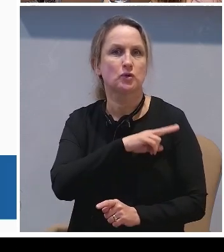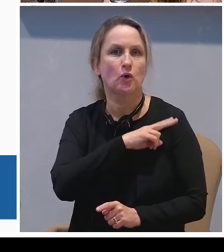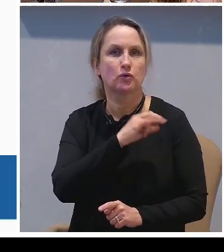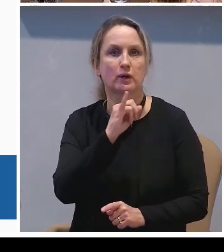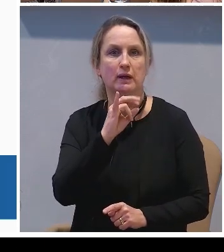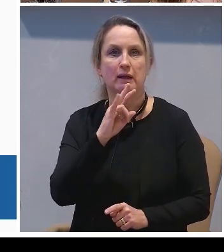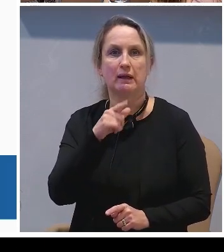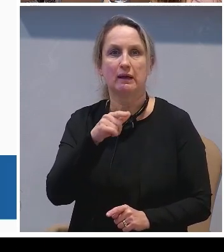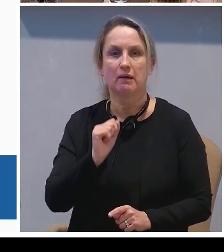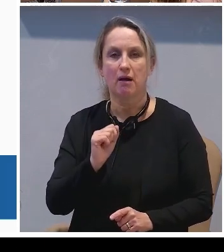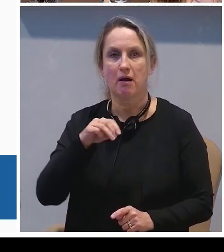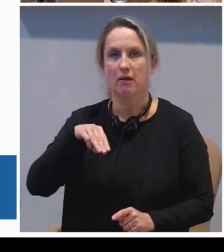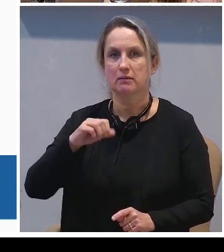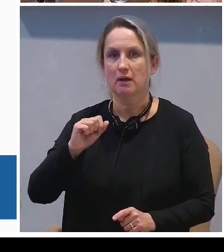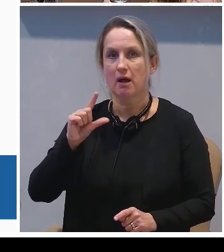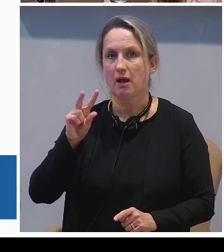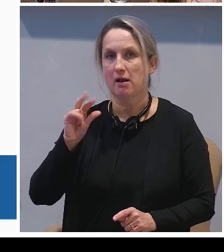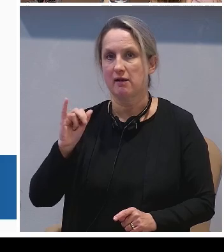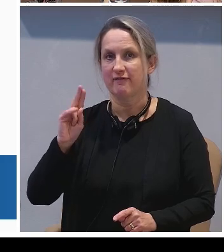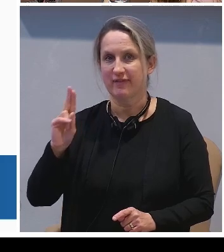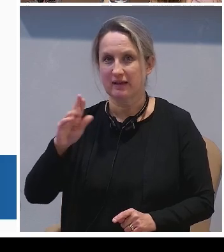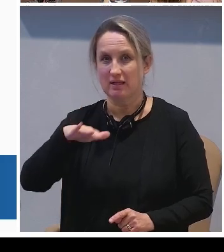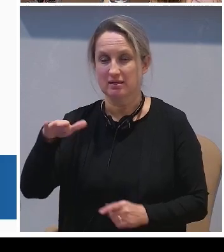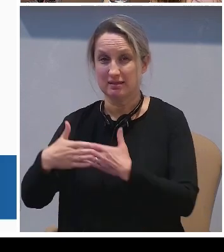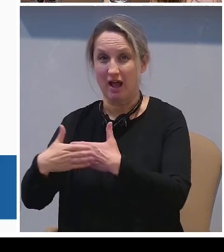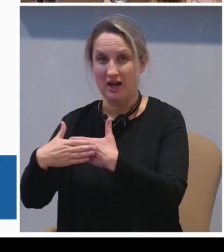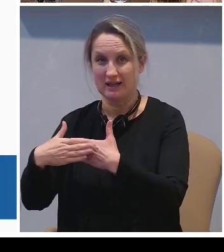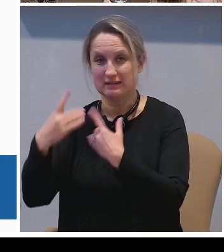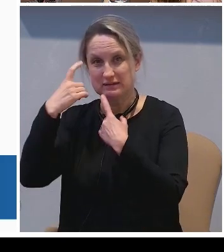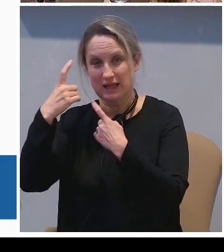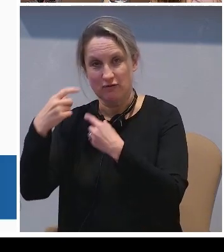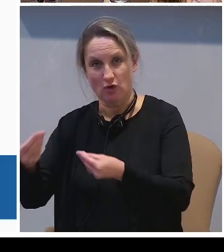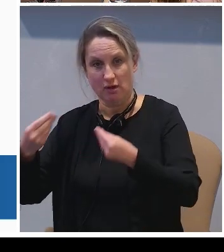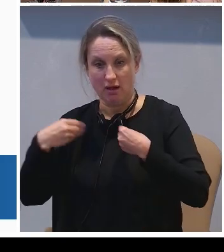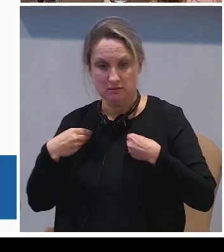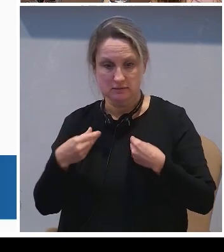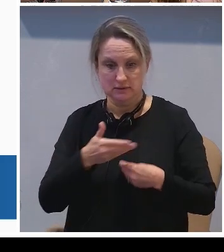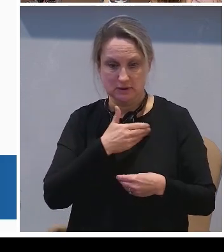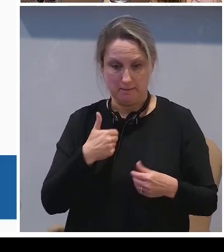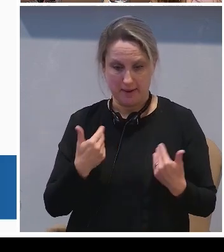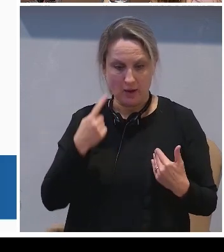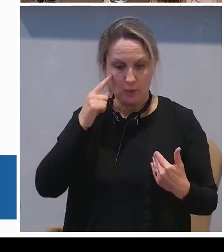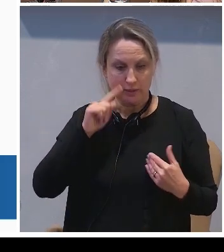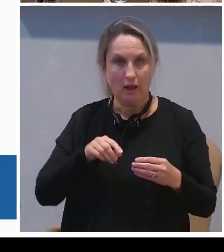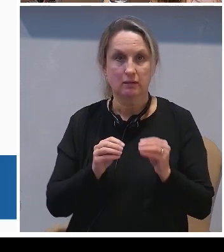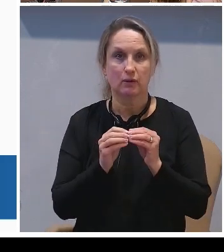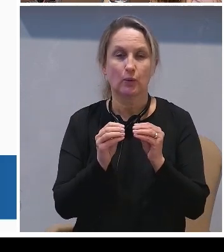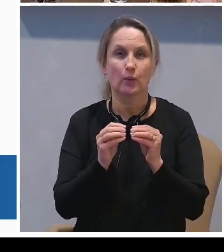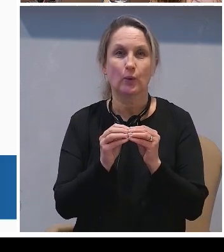mulle informatsiooni I would juurde like to andis thank Dr. Tallinna Inga Talvik, Lastehaiglast, who et meile has on teada praegu siis added 10